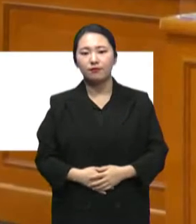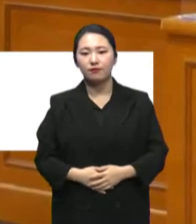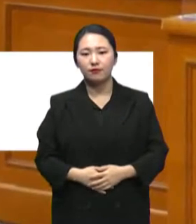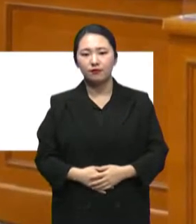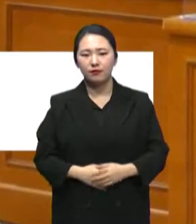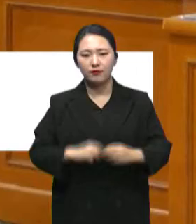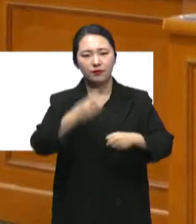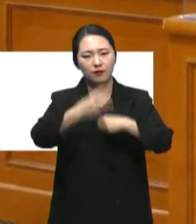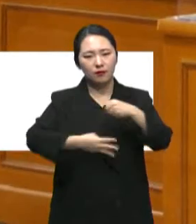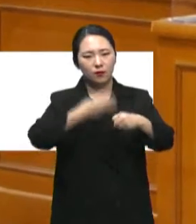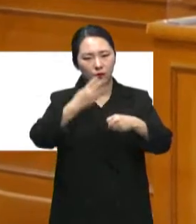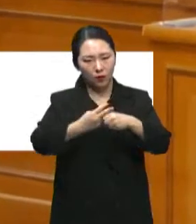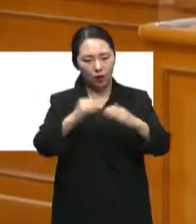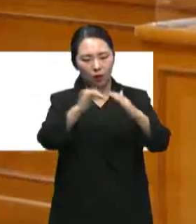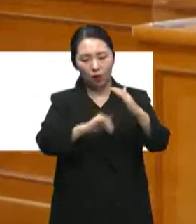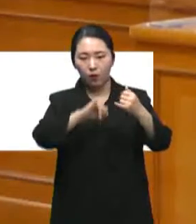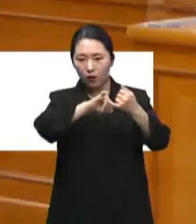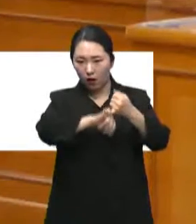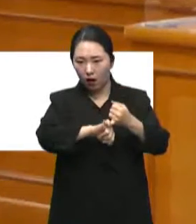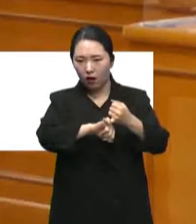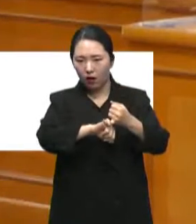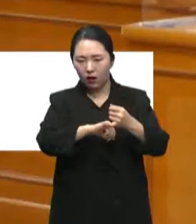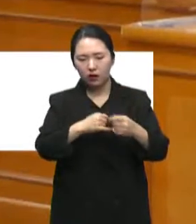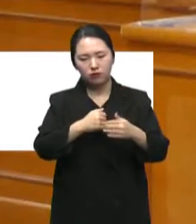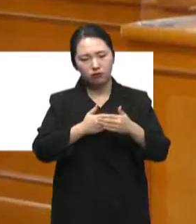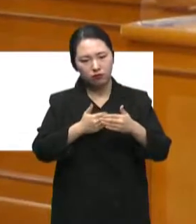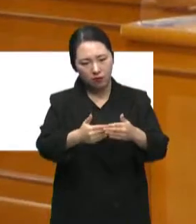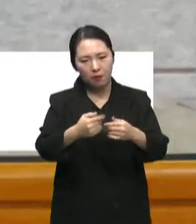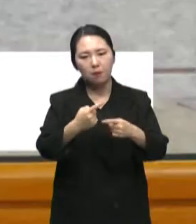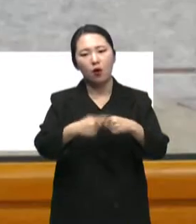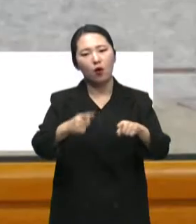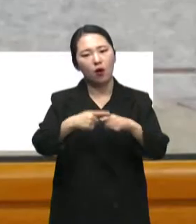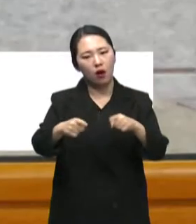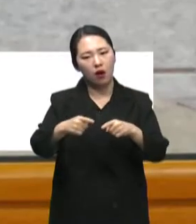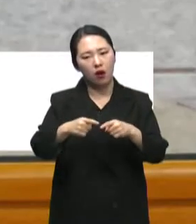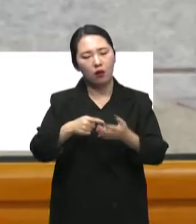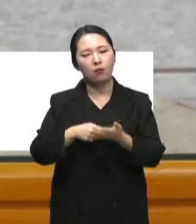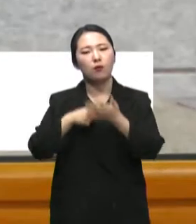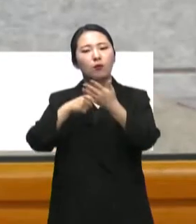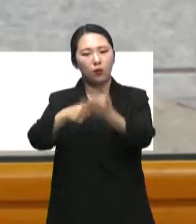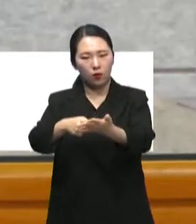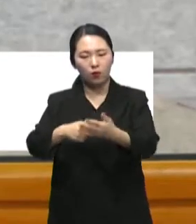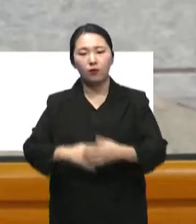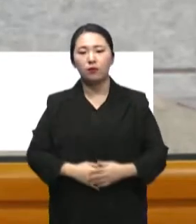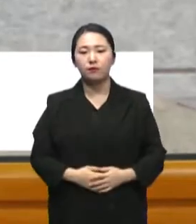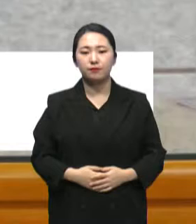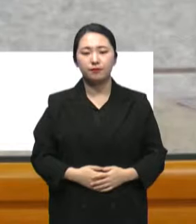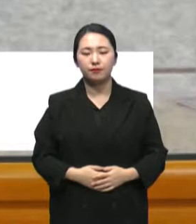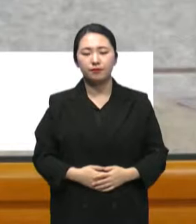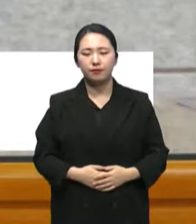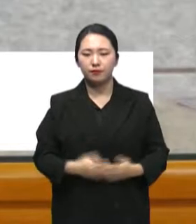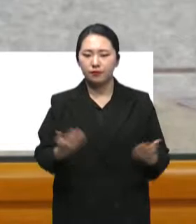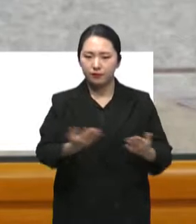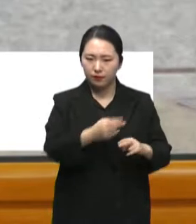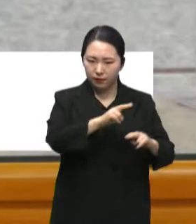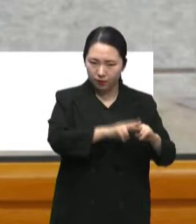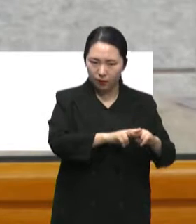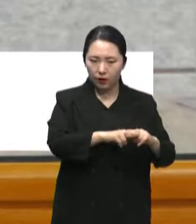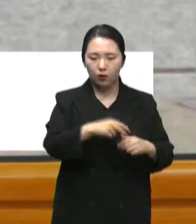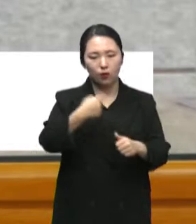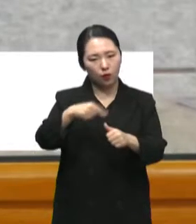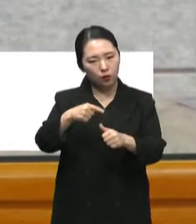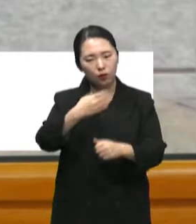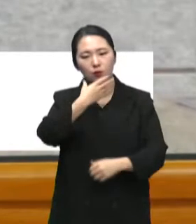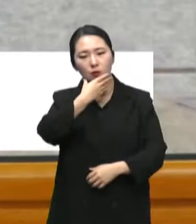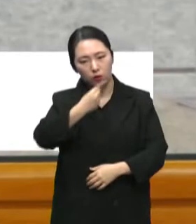공약 성과에 대해 공약이행 평가 다 네게 최종 보고하는 자리였는데요 일자리와 교육 복지